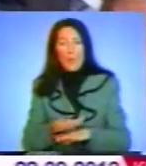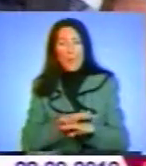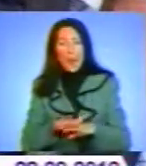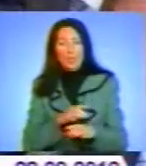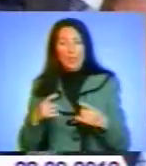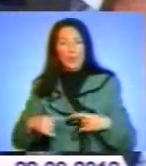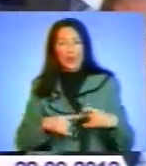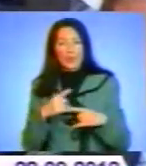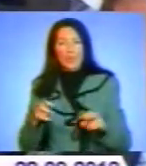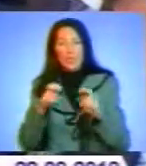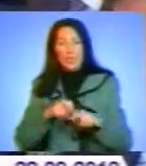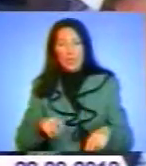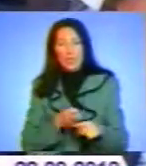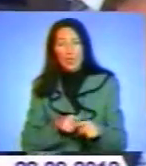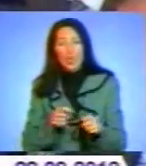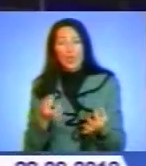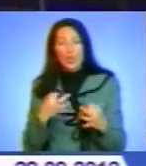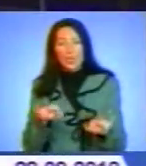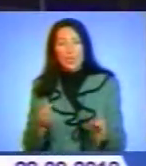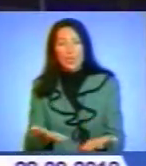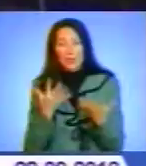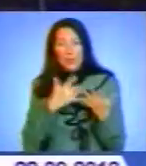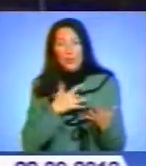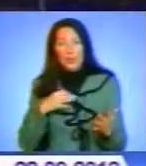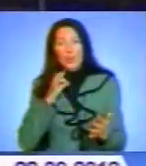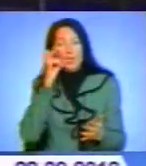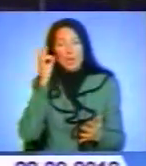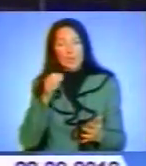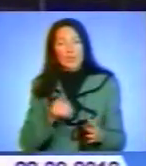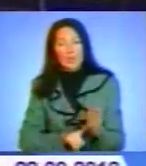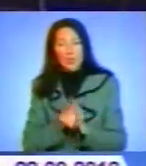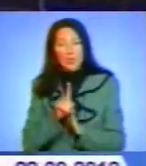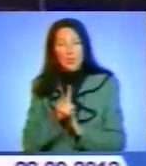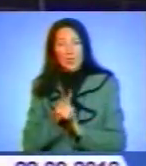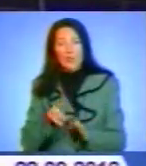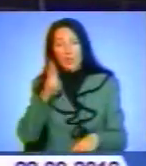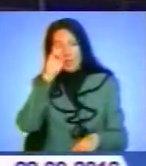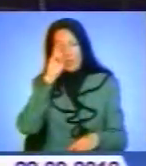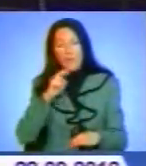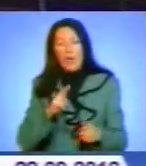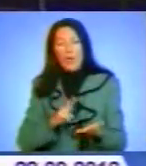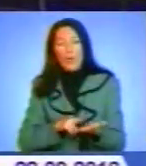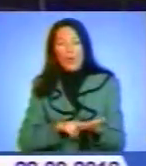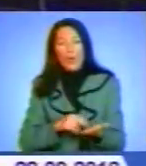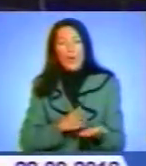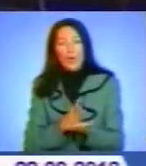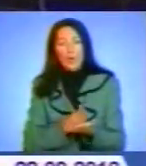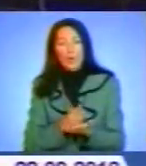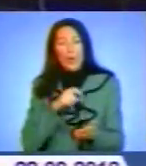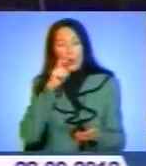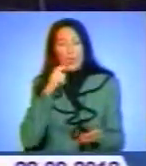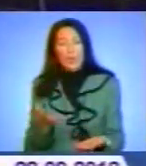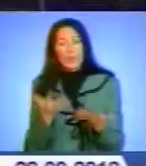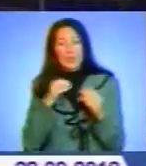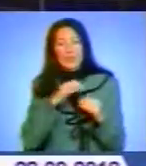дозволить виявити туберкульоз на ранніх стадіях. Державна податкова служба України виявила 19 фактів роздрібної